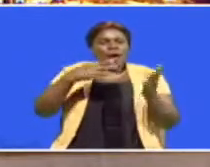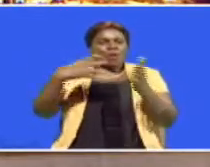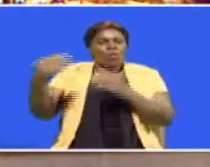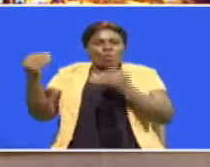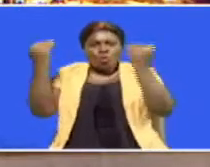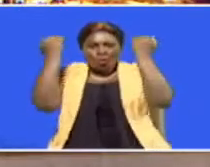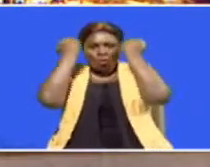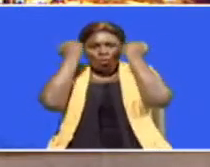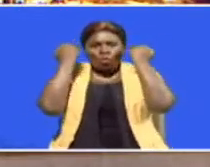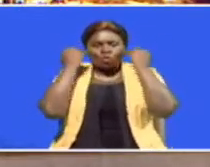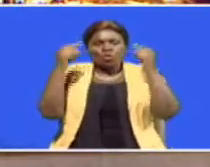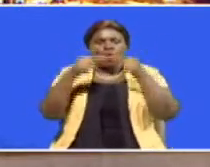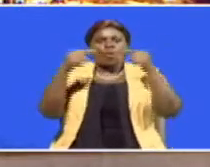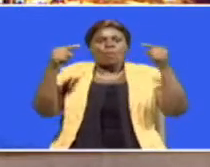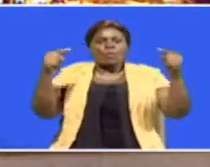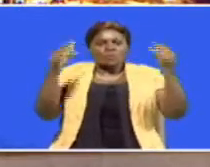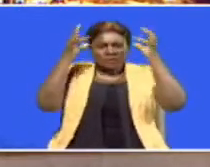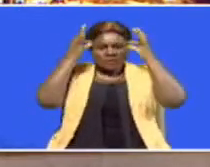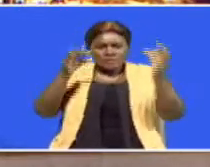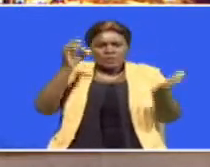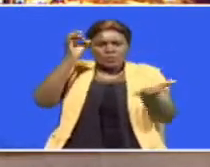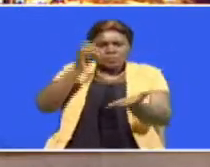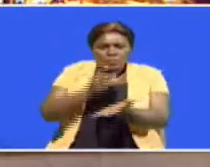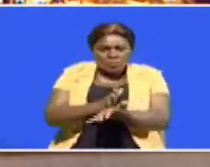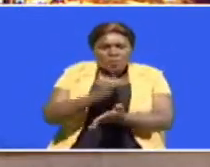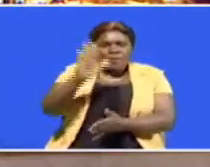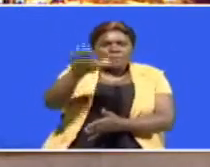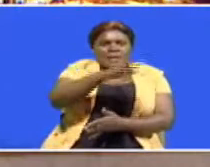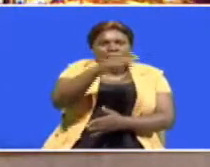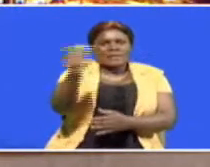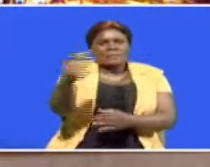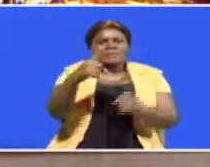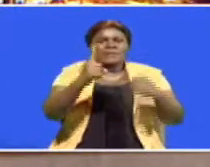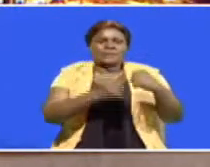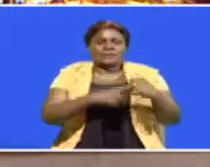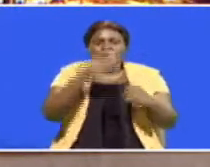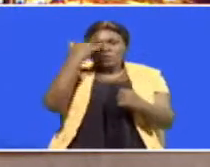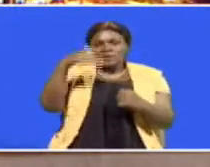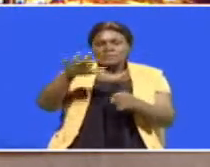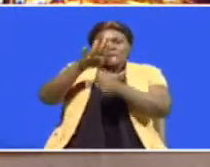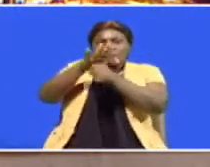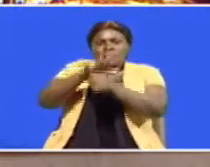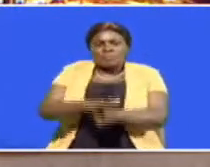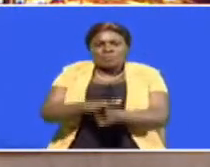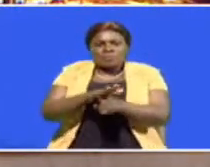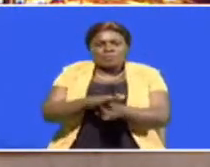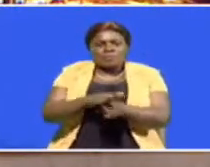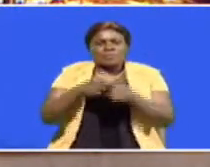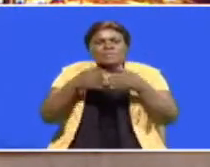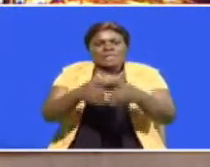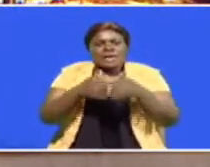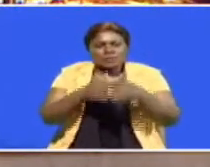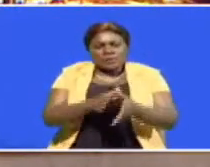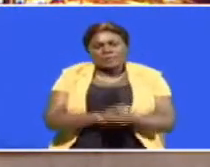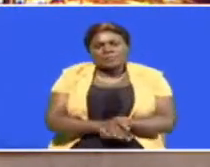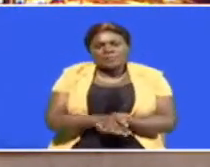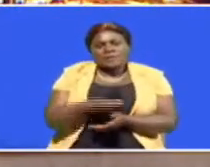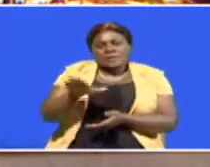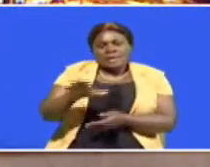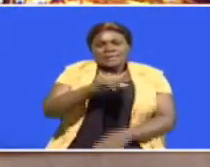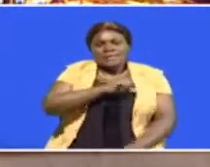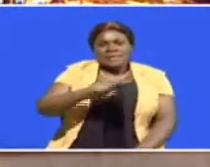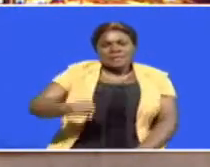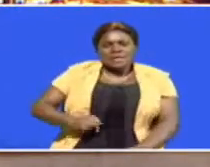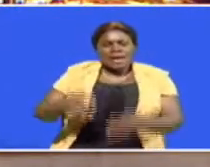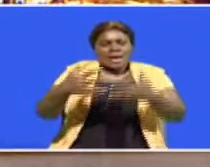mahakamani kupinga kufurushwa kwake bungeni kwa muda wa miezi sita baada ya kudai kudhulumiwa kimapenzi bungeni. Orwoba ambaye yuko